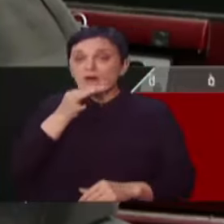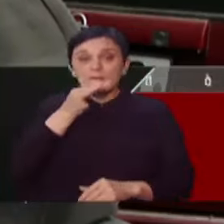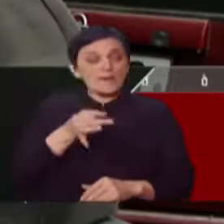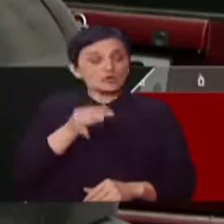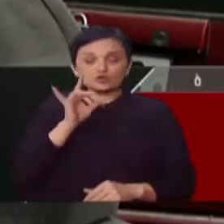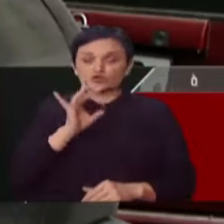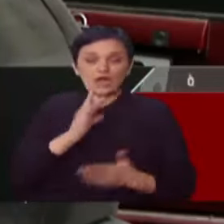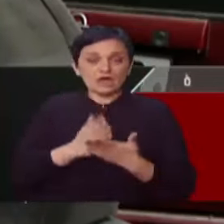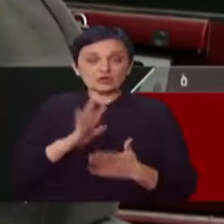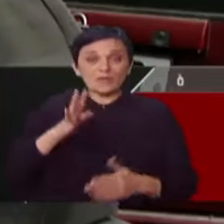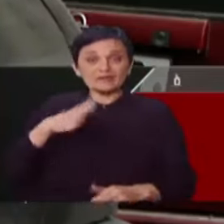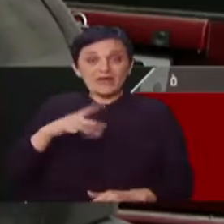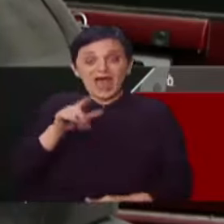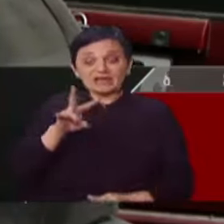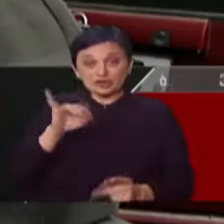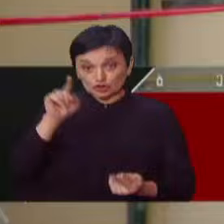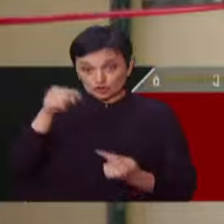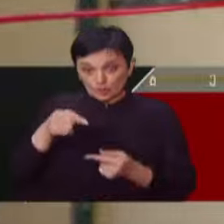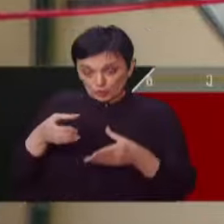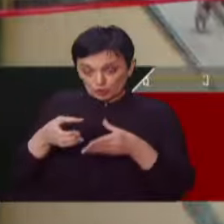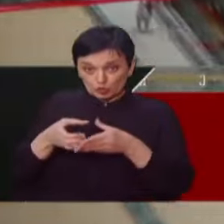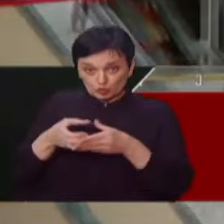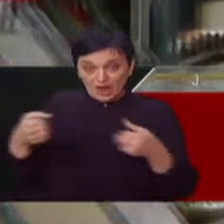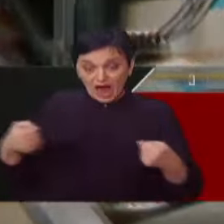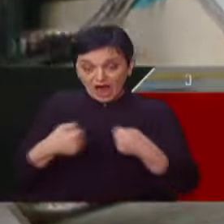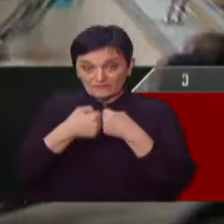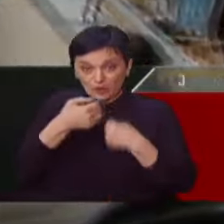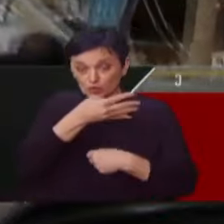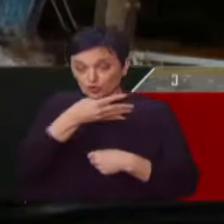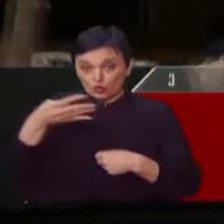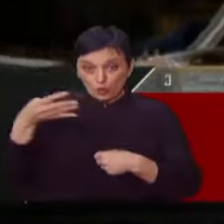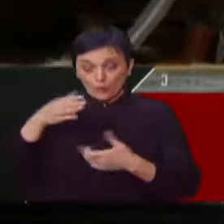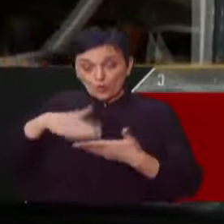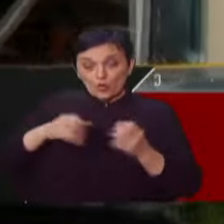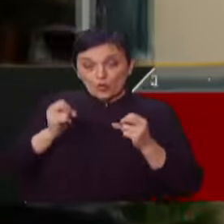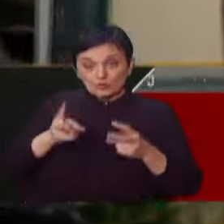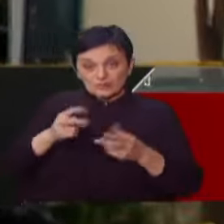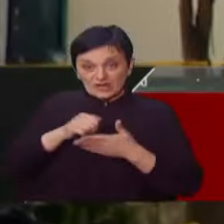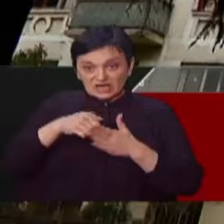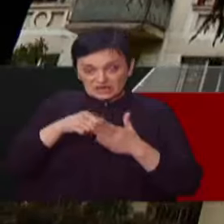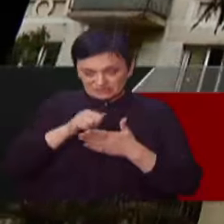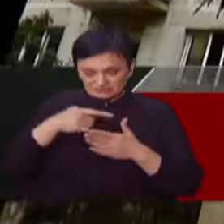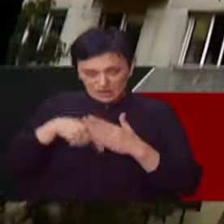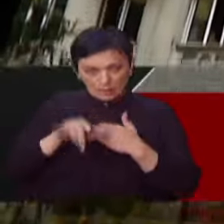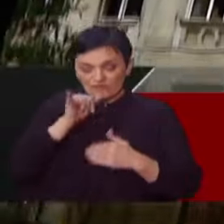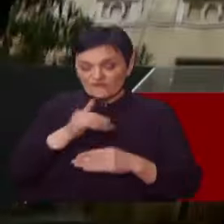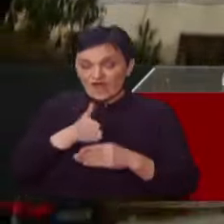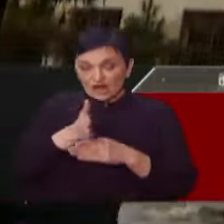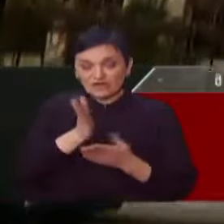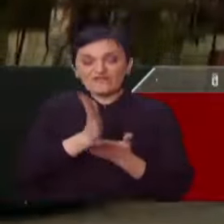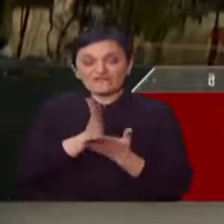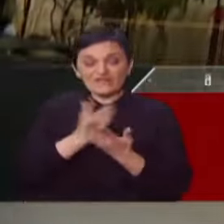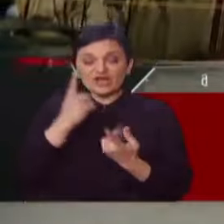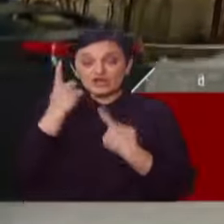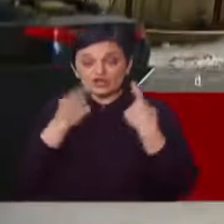ar arsebobs. Tbilisi energii shesabamisi jgupebi avariul korpushi shesulas usaptkhvebidan gamomdinare ver akherxeben. Tumsa arsebobs